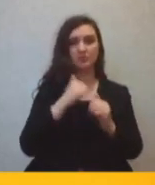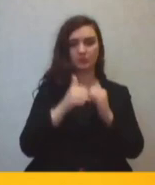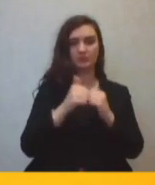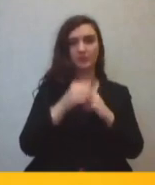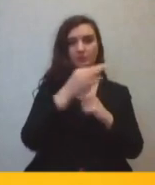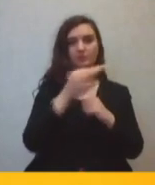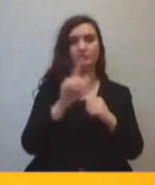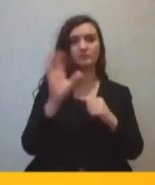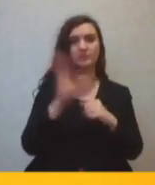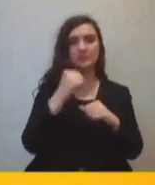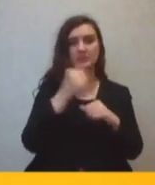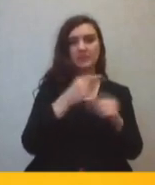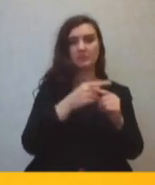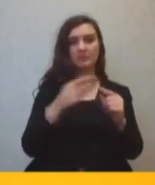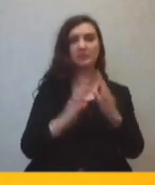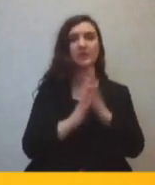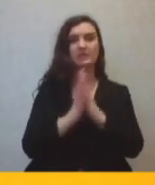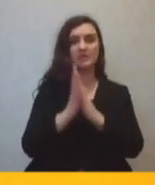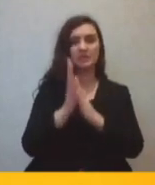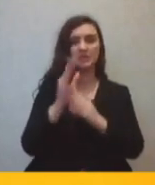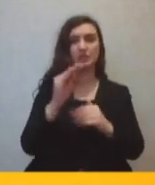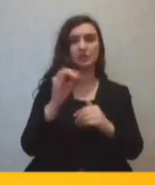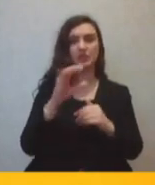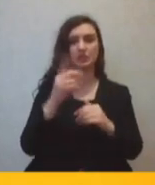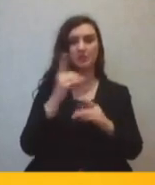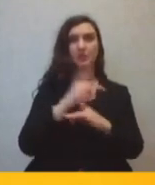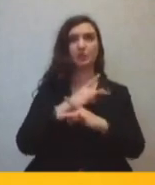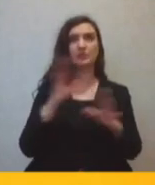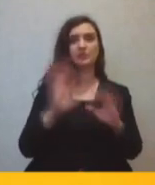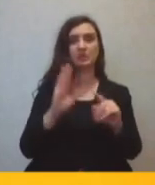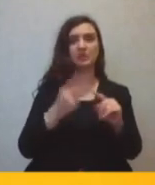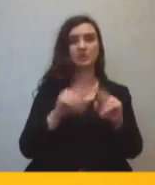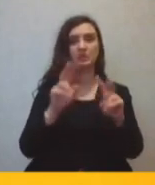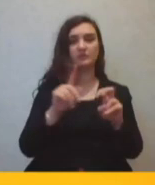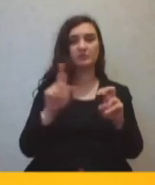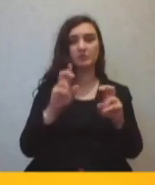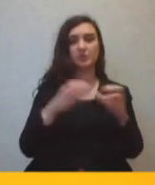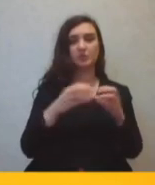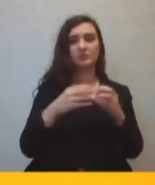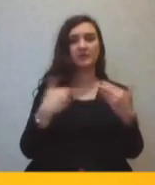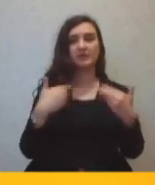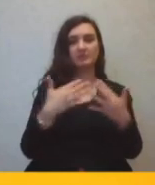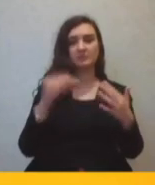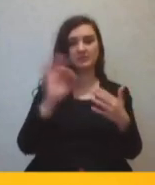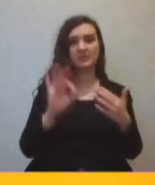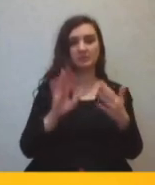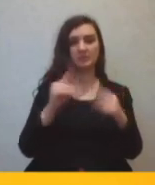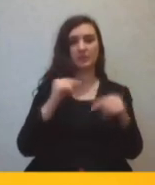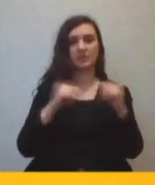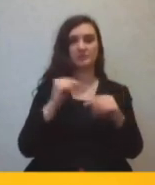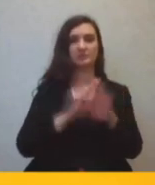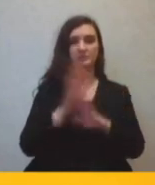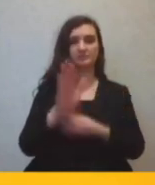გეუბნებით ხოლმე, რომ მთელი წლის განმავლობაში გაზარდა ჯეჯილი არა მარტო სარიტუალოდ. ეს იმას ნიშნავს, რომ B-ჯგუფის ვიტამინებით სისტემატურად იქნება